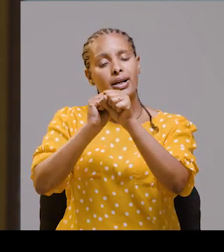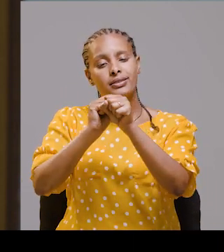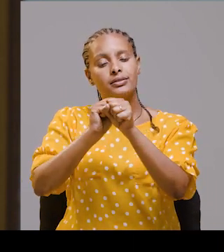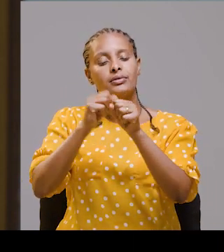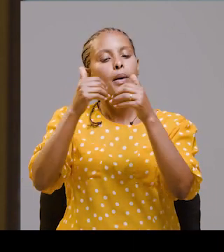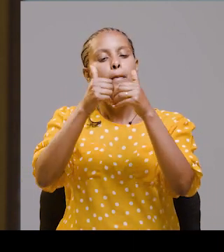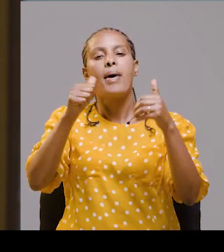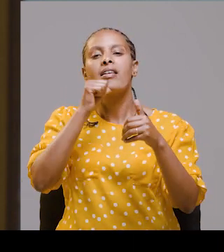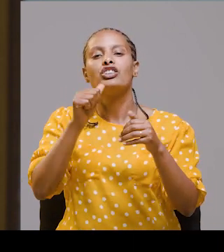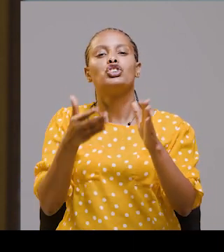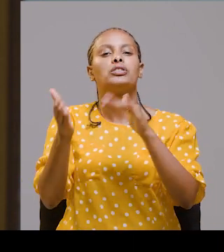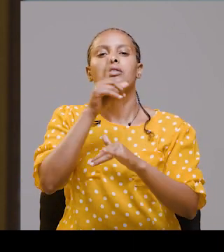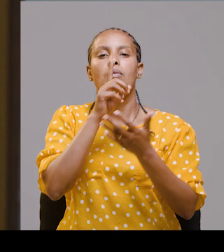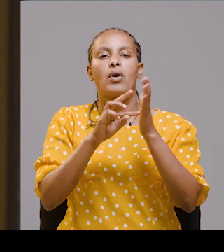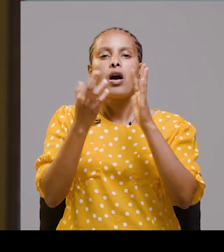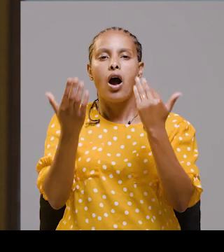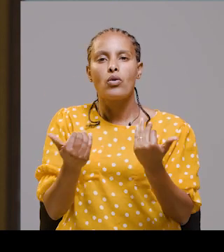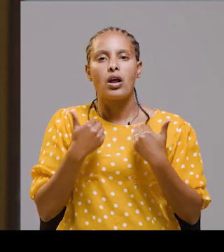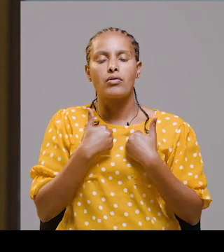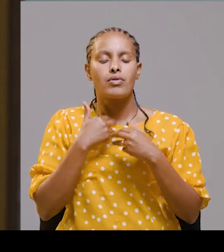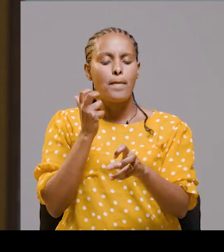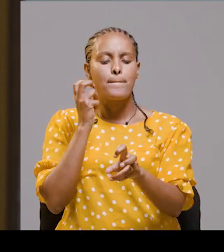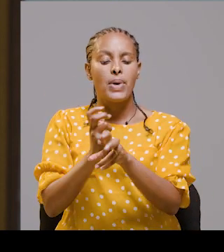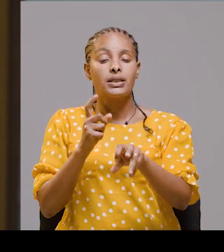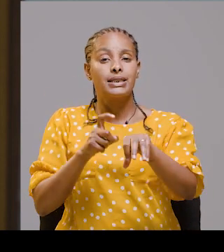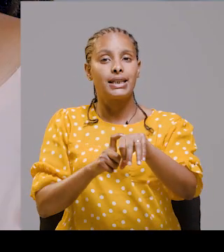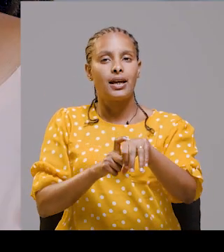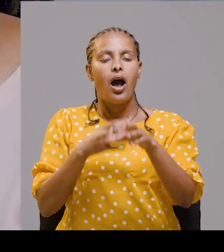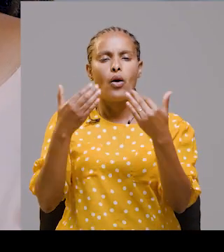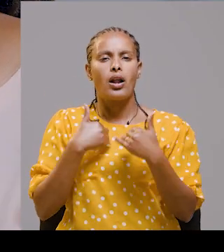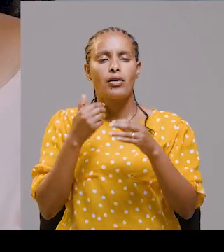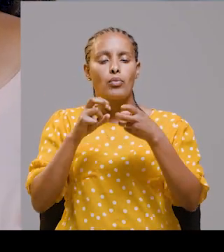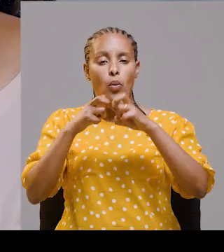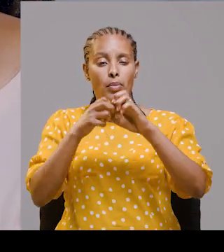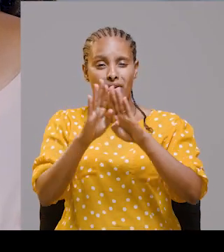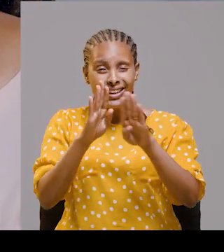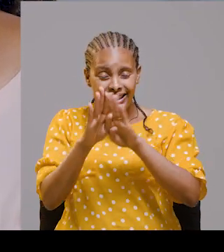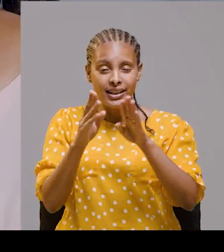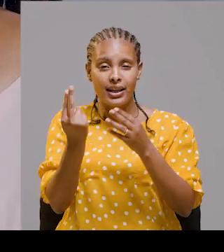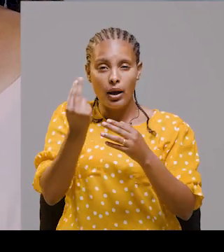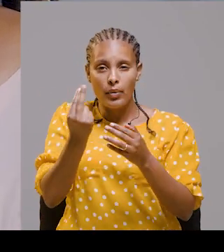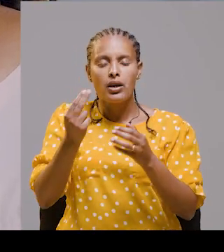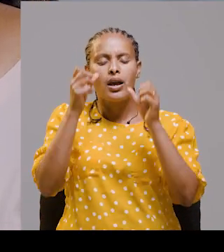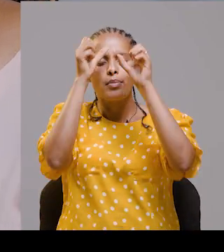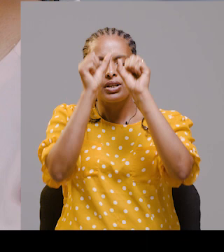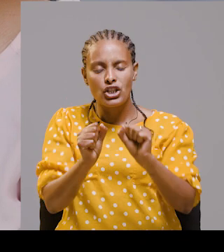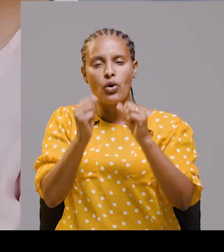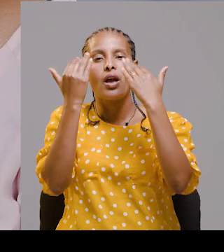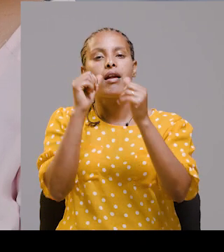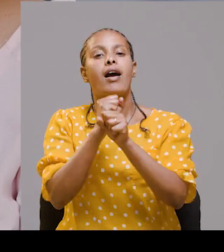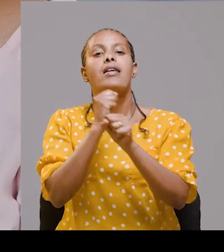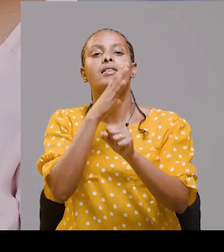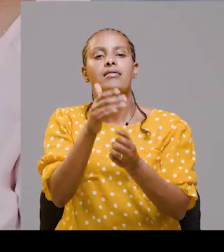شقرنا مهنو يعني انشقر أهوني اللون هي critical window تتكمن أهوني اللون كيف تتكمن يمنش لون هي الكال